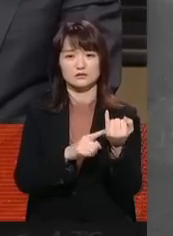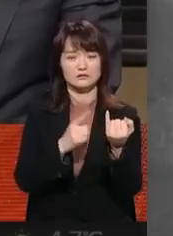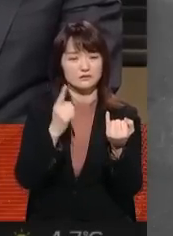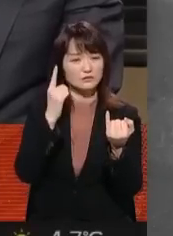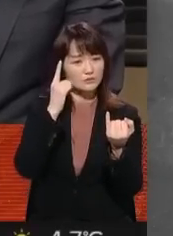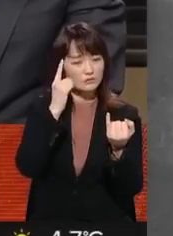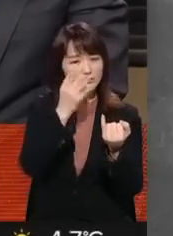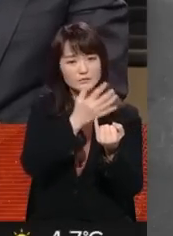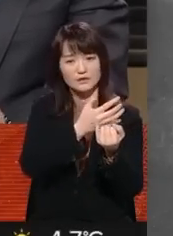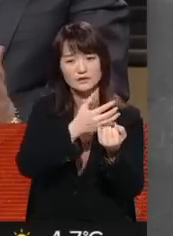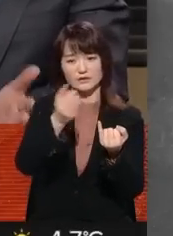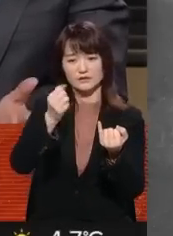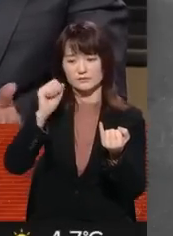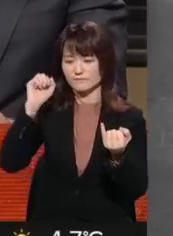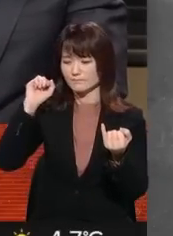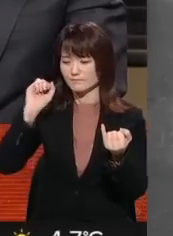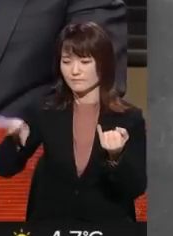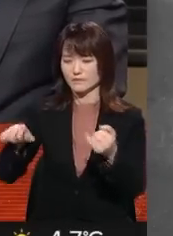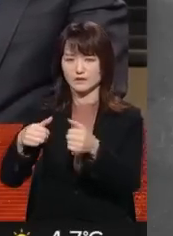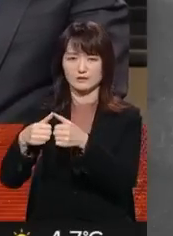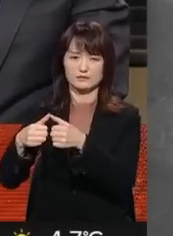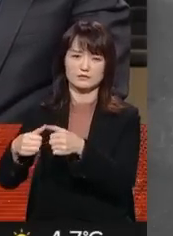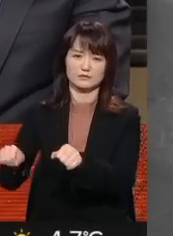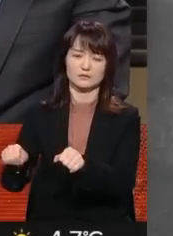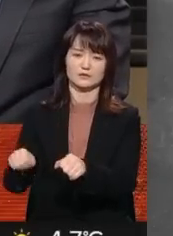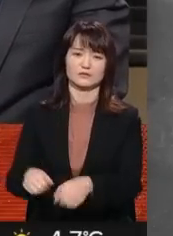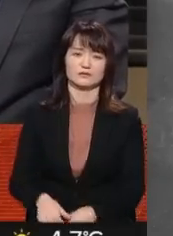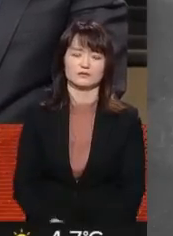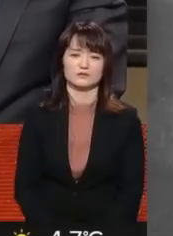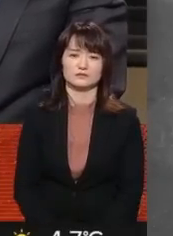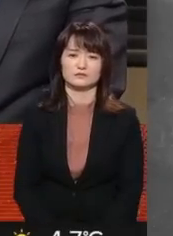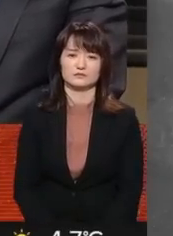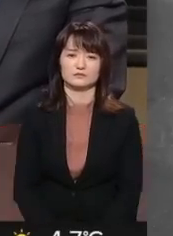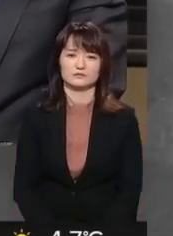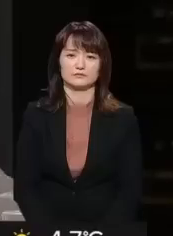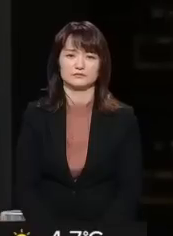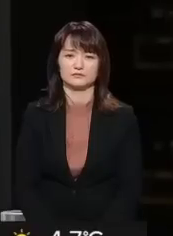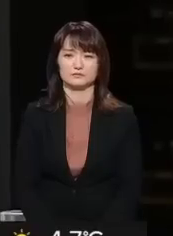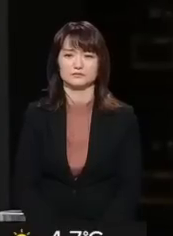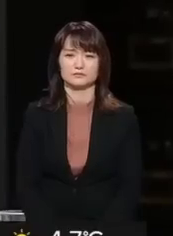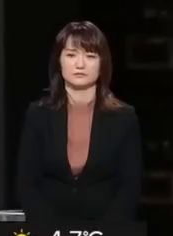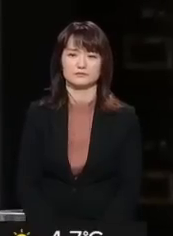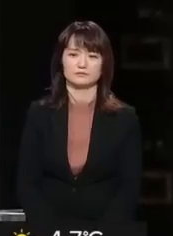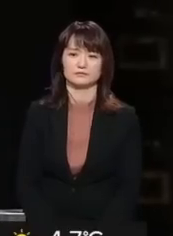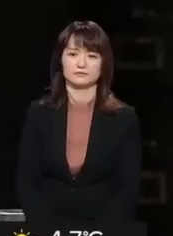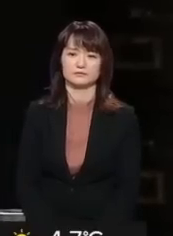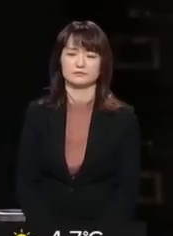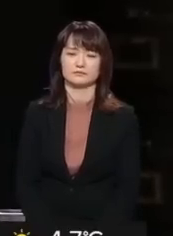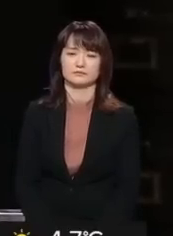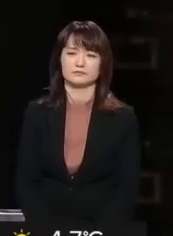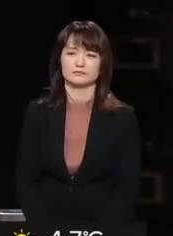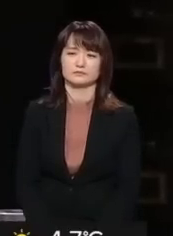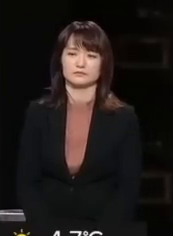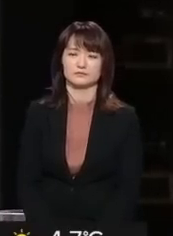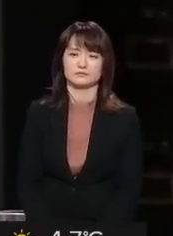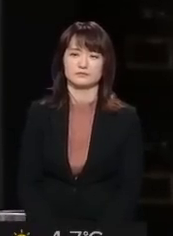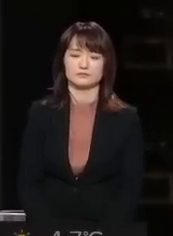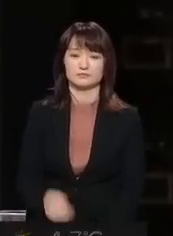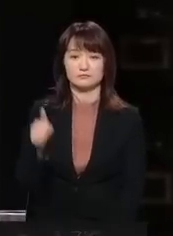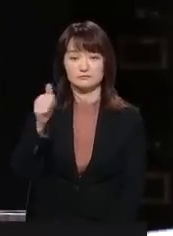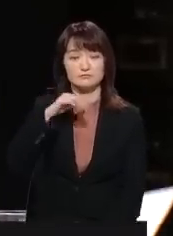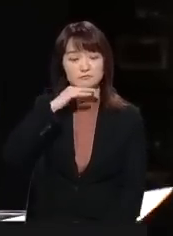던져서 휴대폰을 좀 이렇게 부서뜨렸다 이런 이야기들이 나오고 있습니다 자 저는 이제이 사건을 딱 접하고 나서